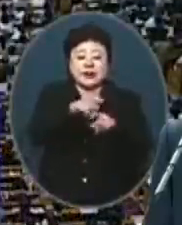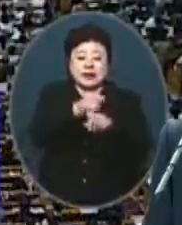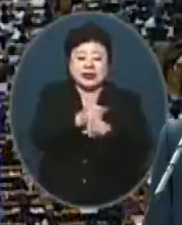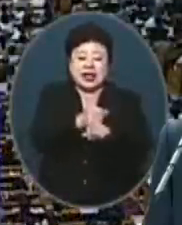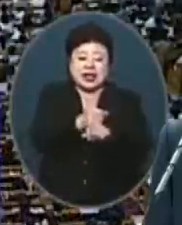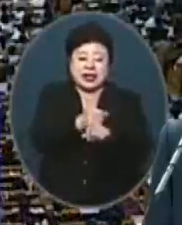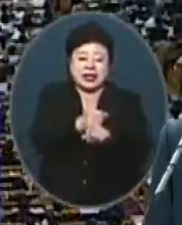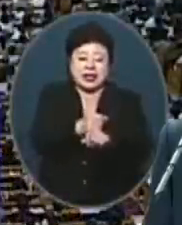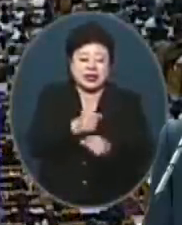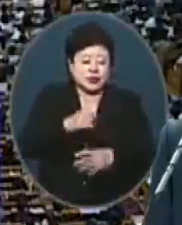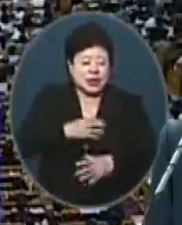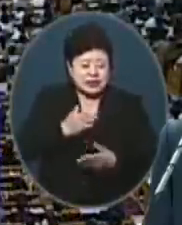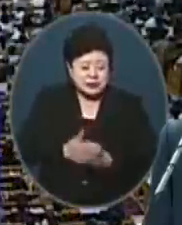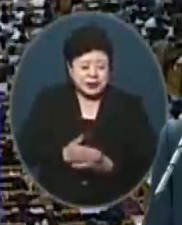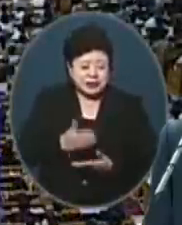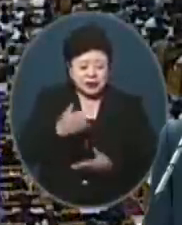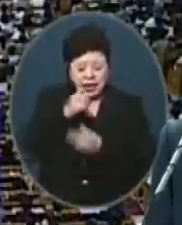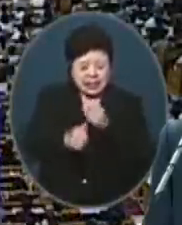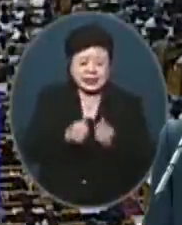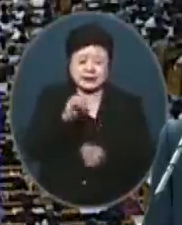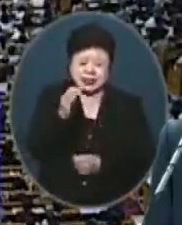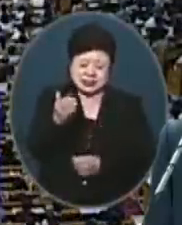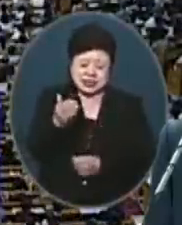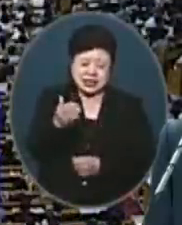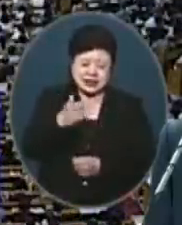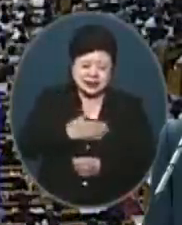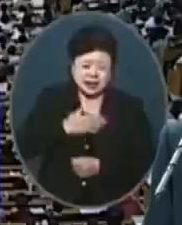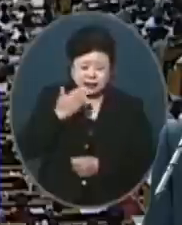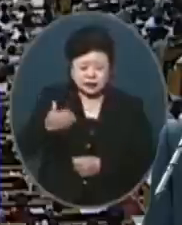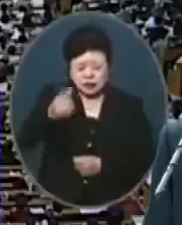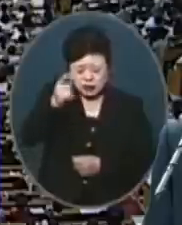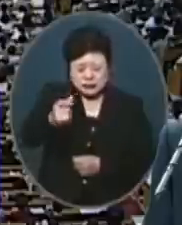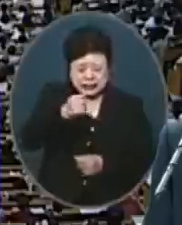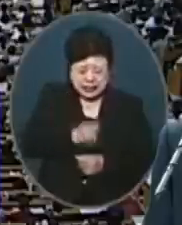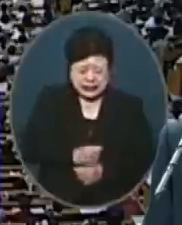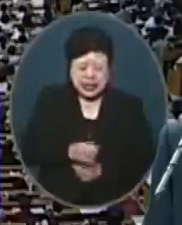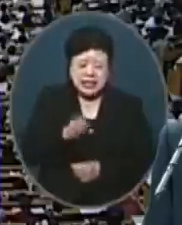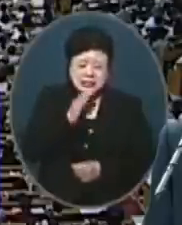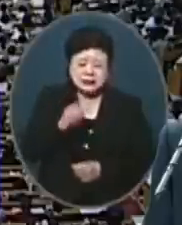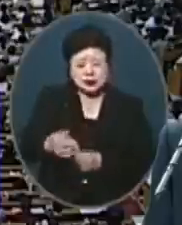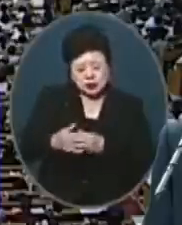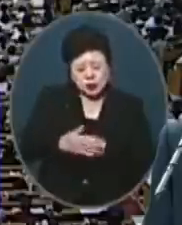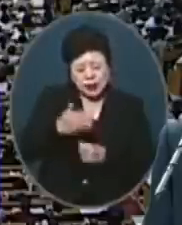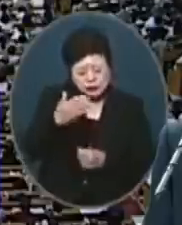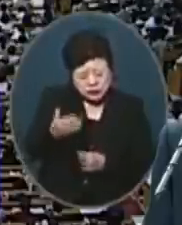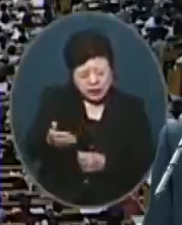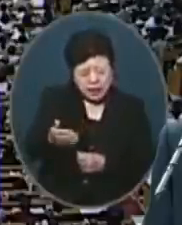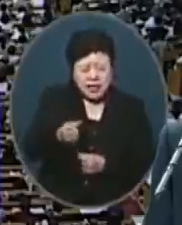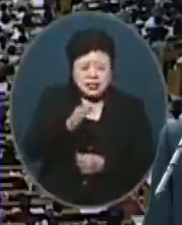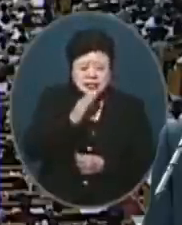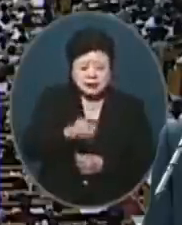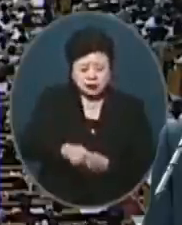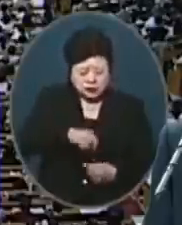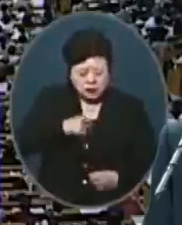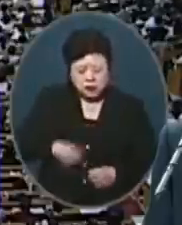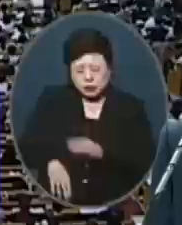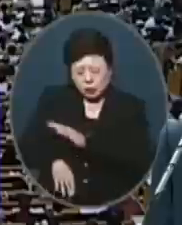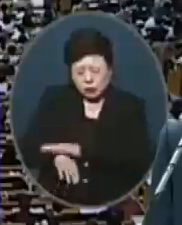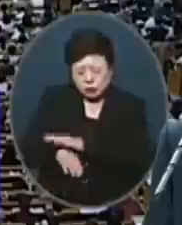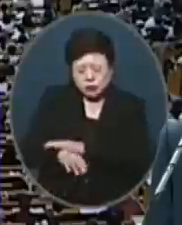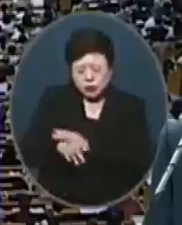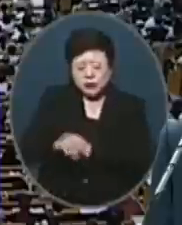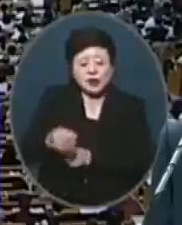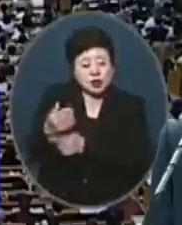함께함이라 놀라지 말라 나는 내 하나님이 됨이라 내가 너를 굳세게 하리라 참으로 너를 도와주리라 참으로 나의